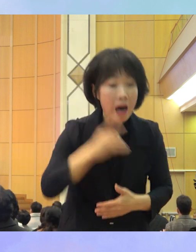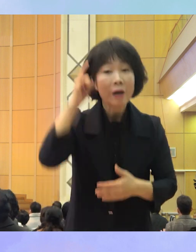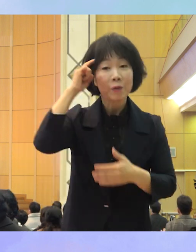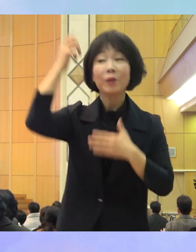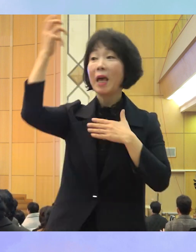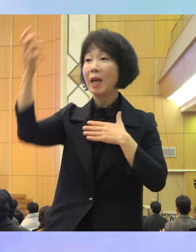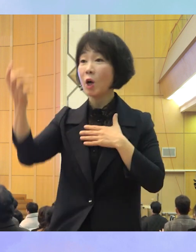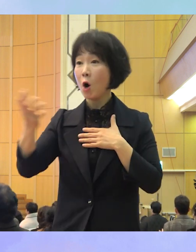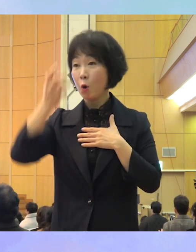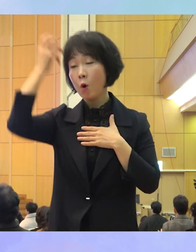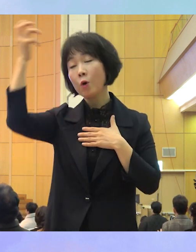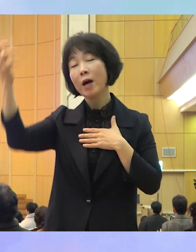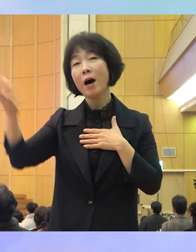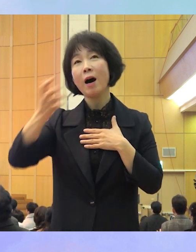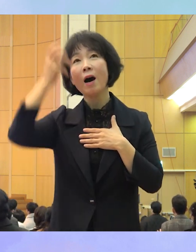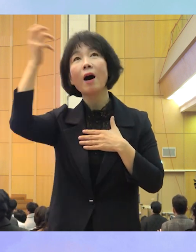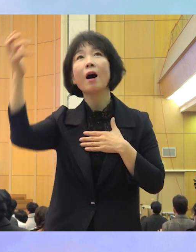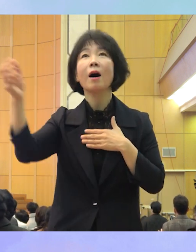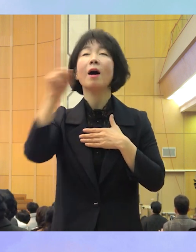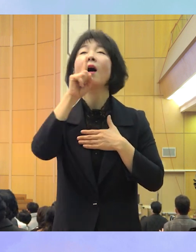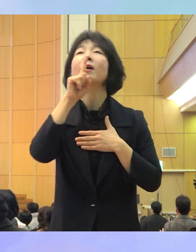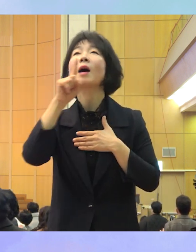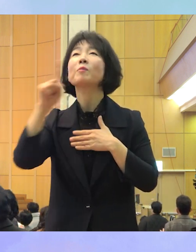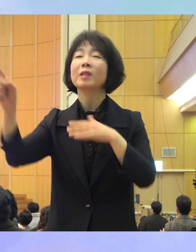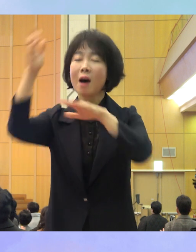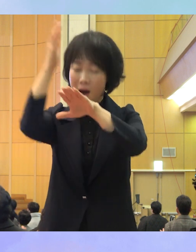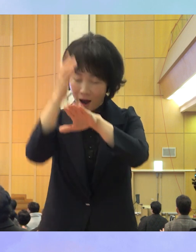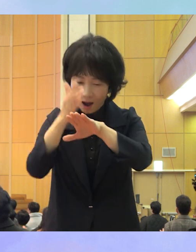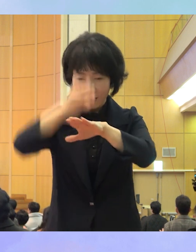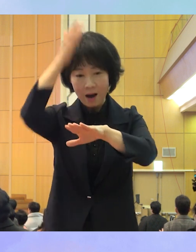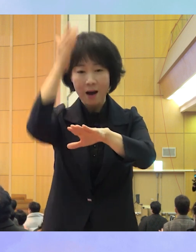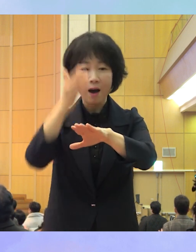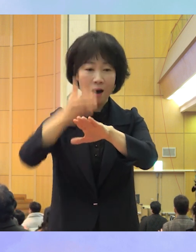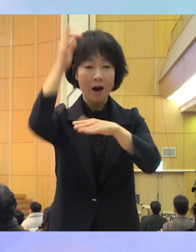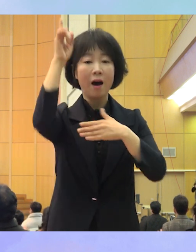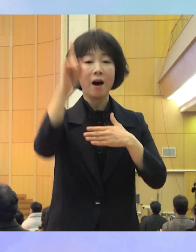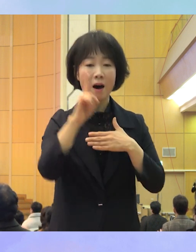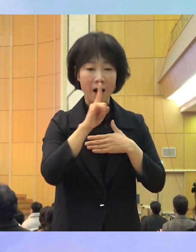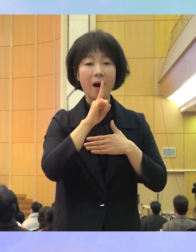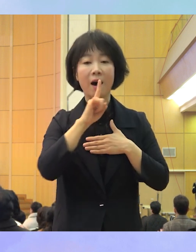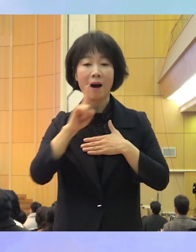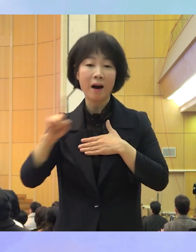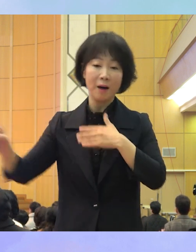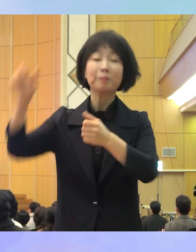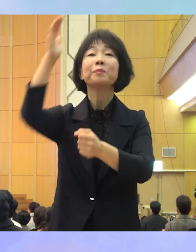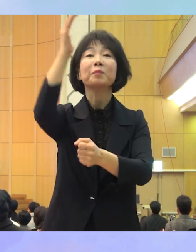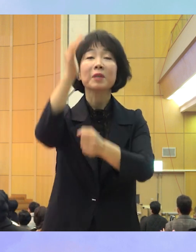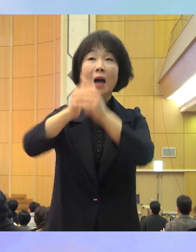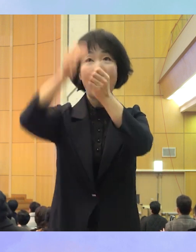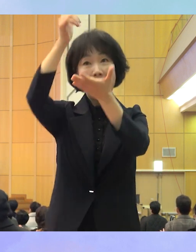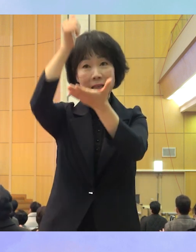감사합니다. 내 영혼아 감사하라.